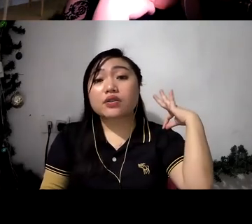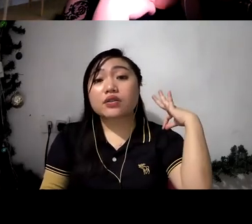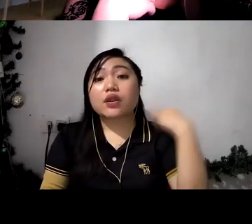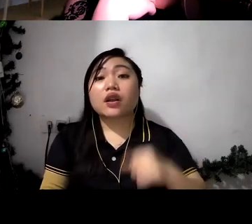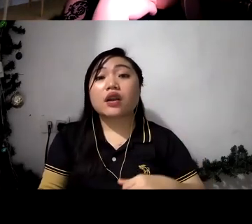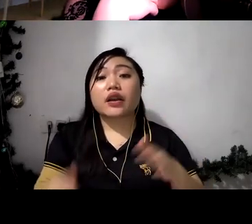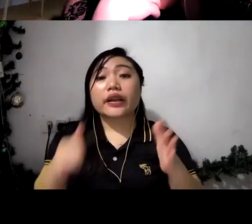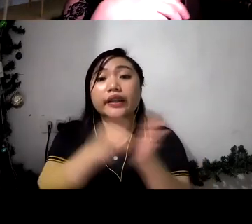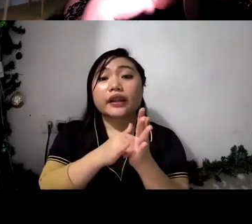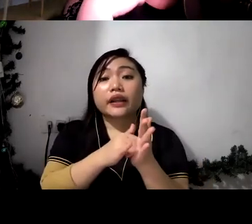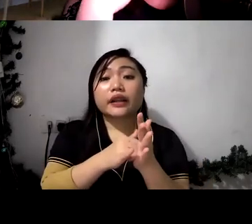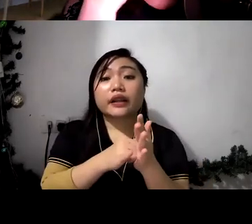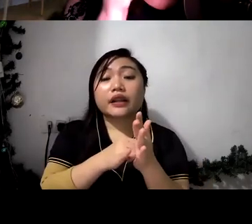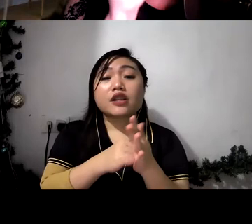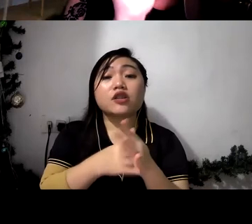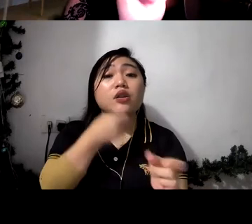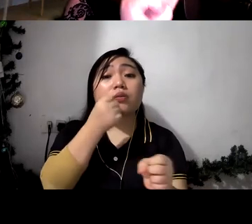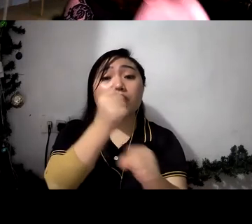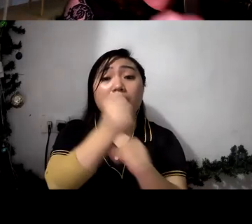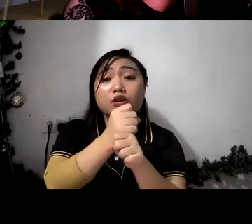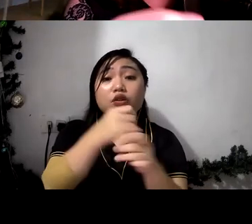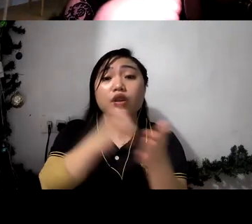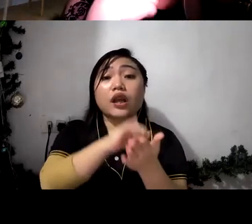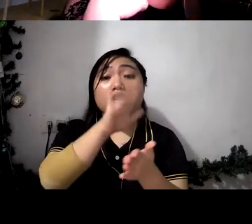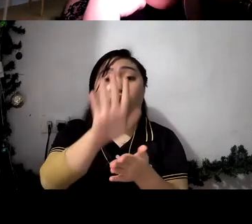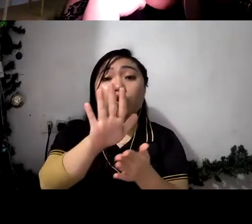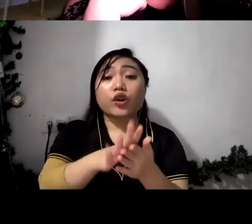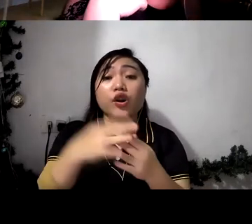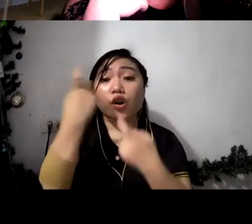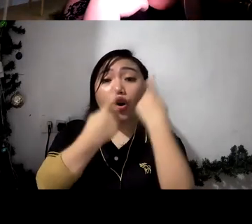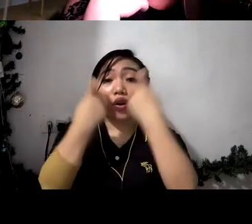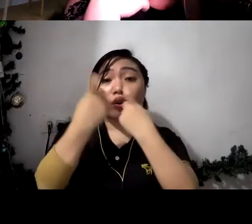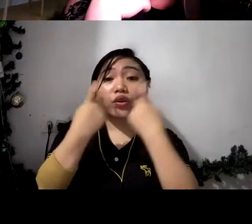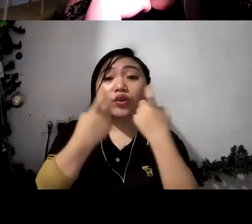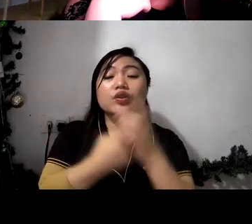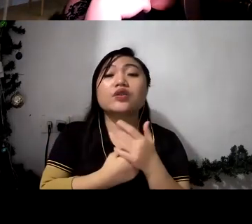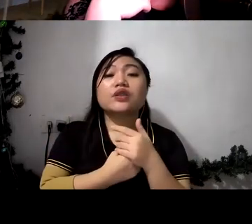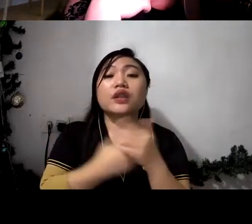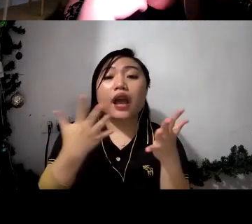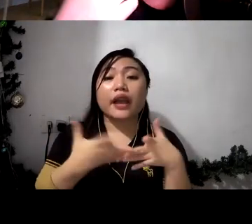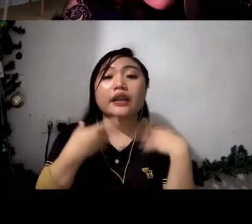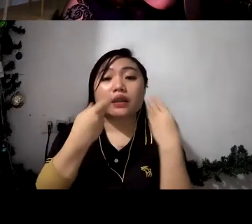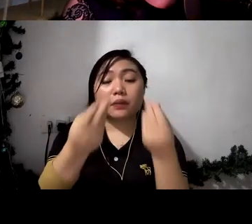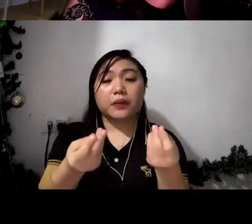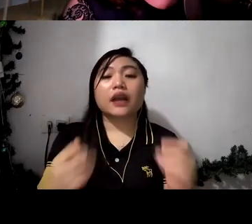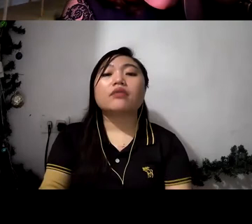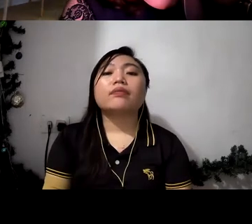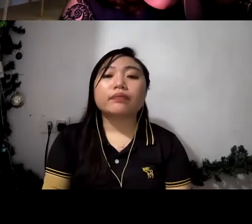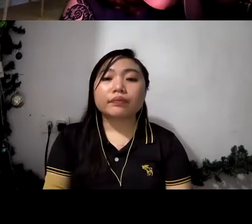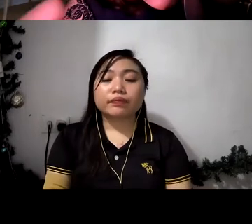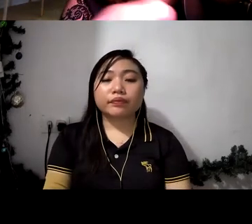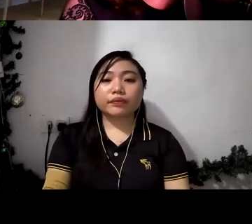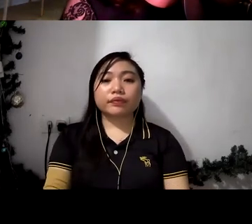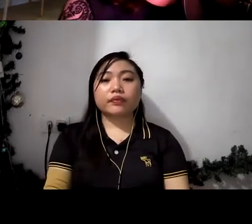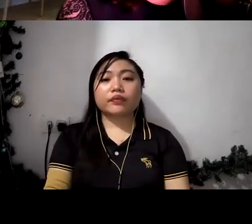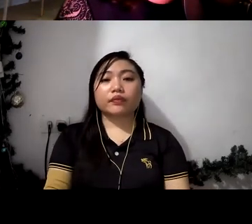siyang ini-insure naman, no, na yung mga health concerns ng community, no, ay naibibigay. Okay. Pwede po ninyong